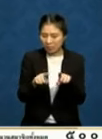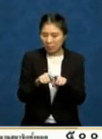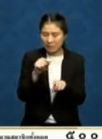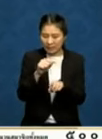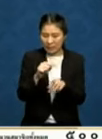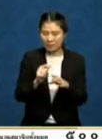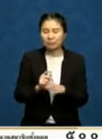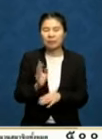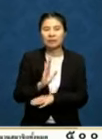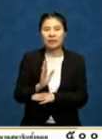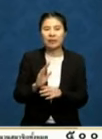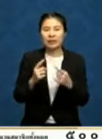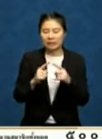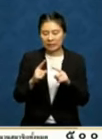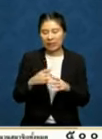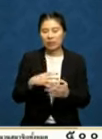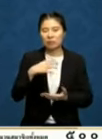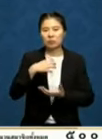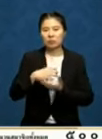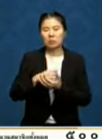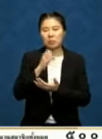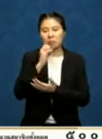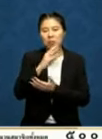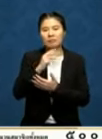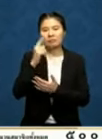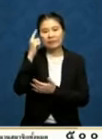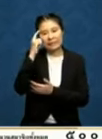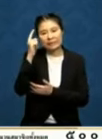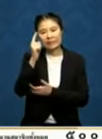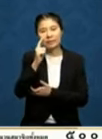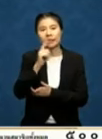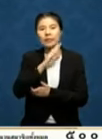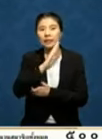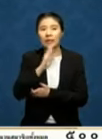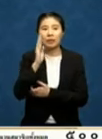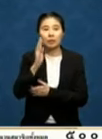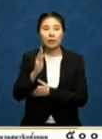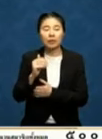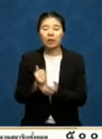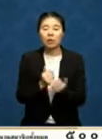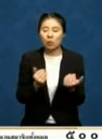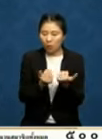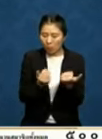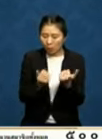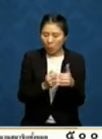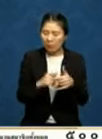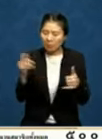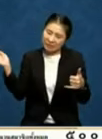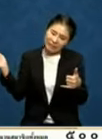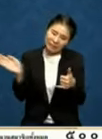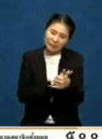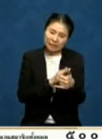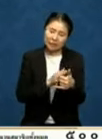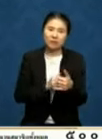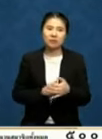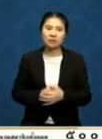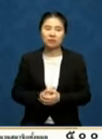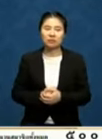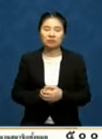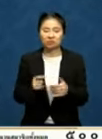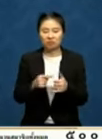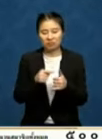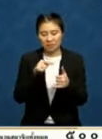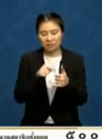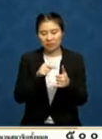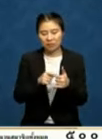าเมื่อสักครู่แต่ผมอยากจะใช้เวลานี้ครับในการชวนทุกคนมาคิดว่าเวลาเราตีลูกเรานั้นเรากำลังตีใครกันแน่แน่นอน